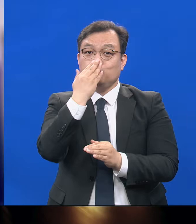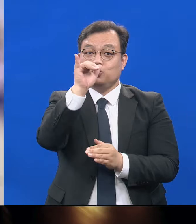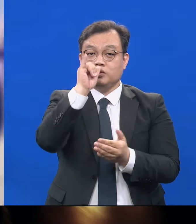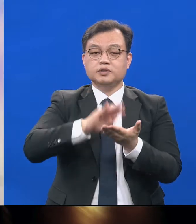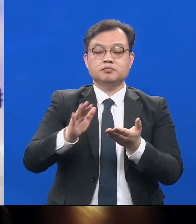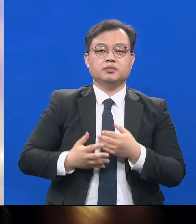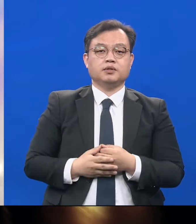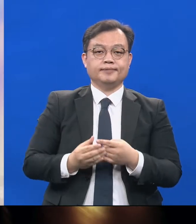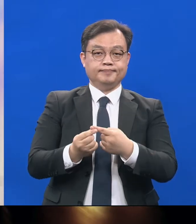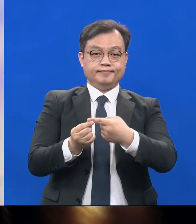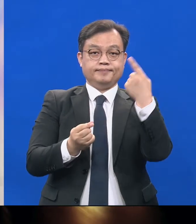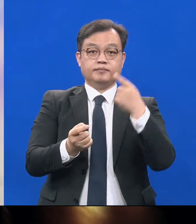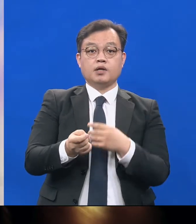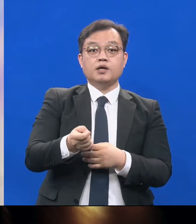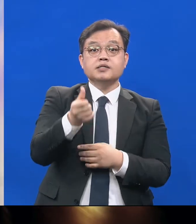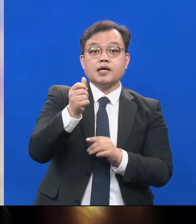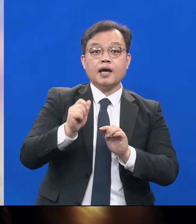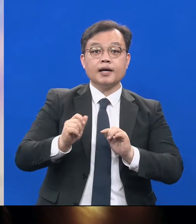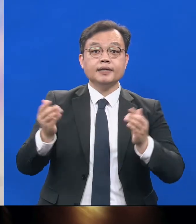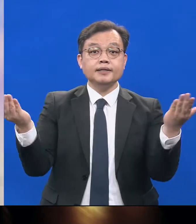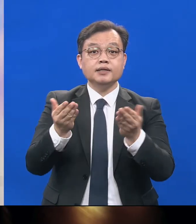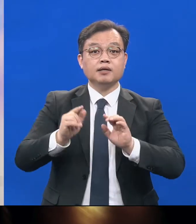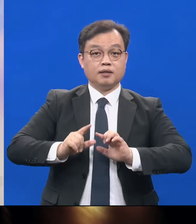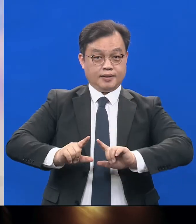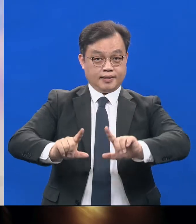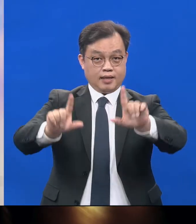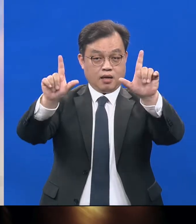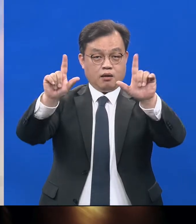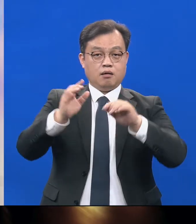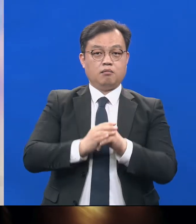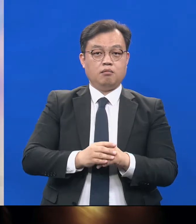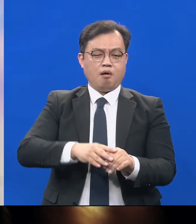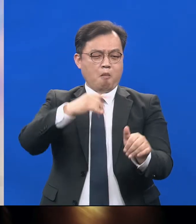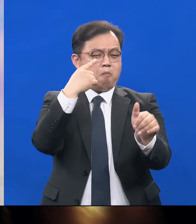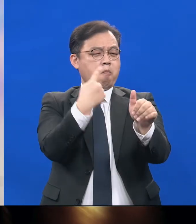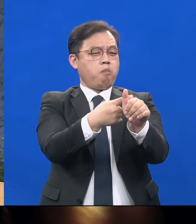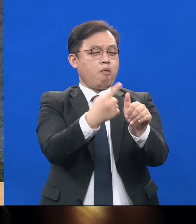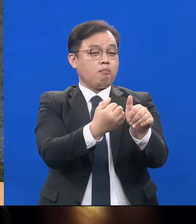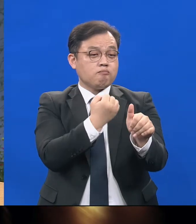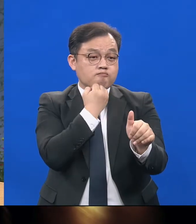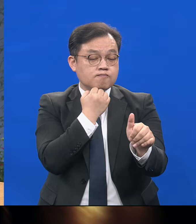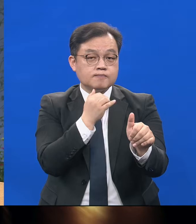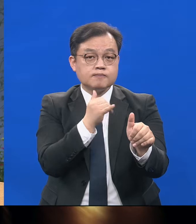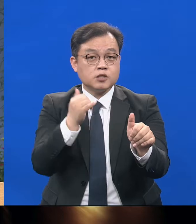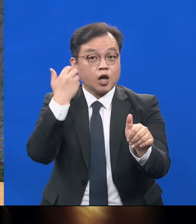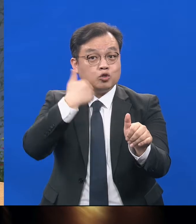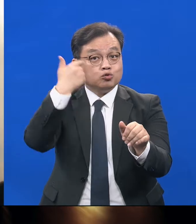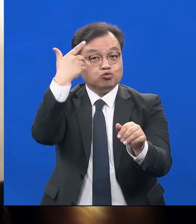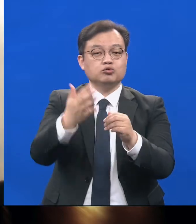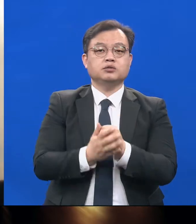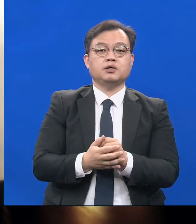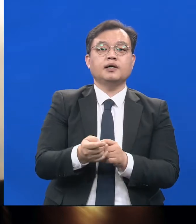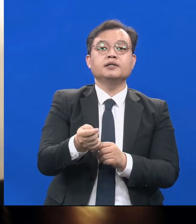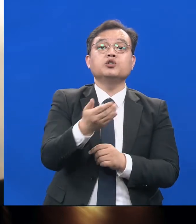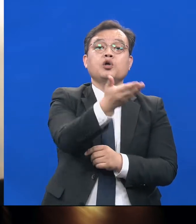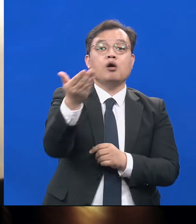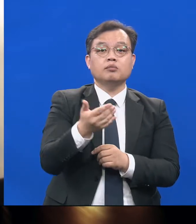있습니다. 첫째는 작은 일의 날이라고 멸시하는 자가 누구냐? 여러분, 작은 일의 대표가